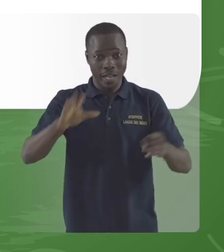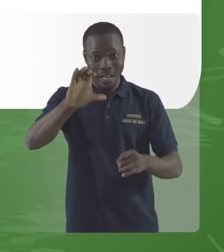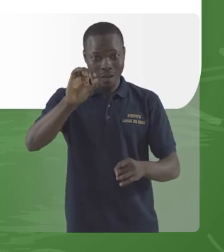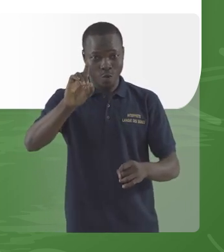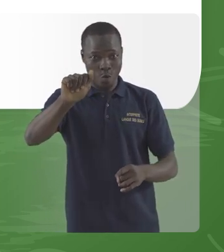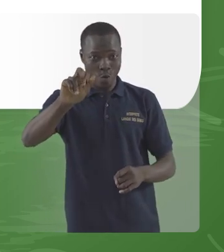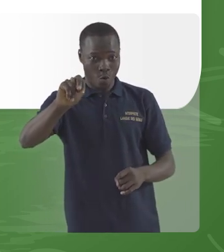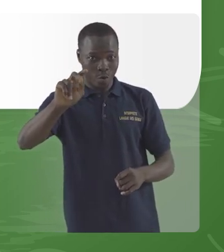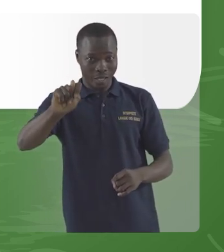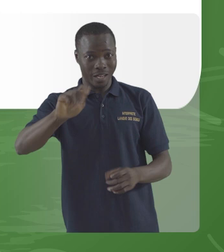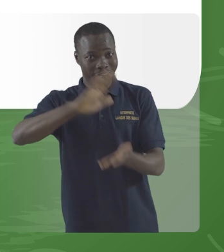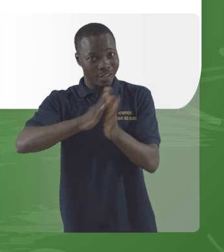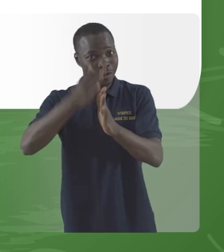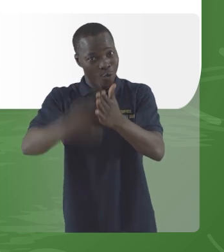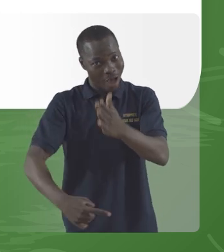donne ce qui suit.